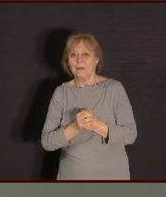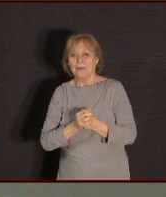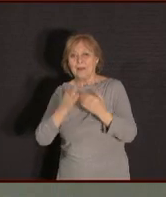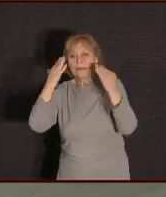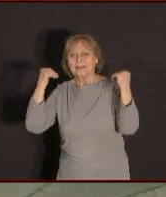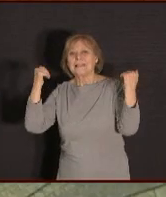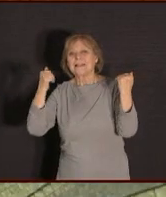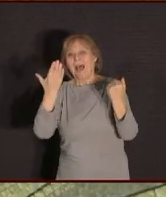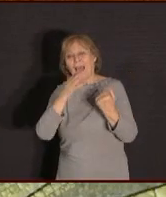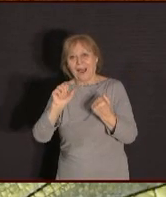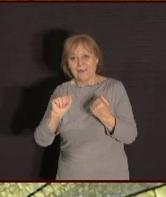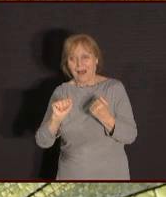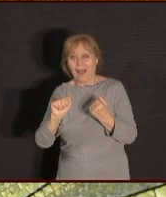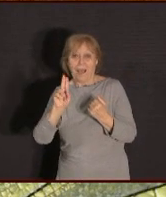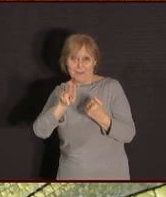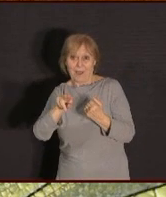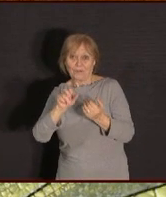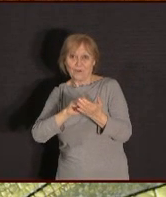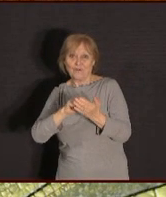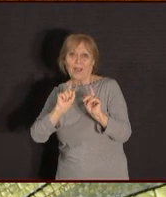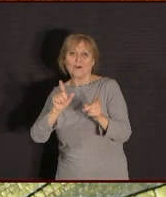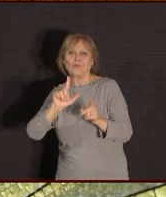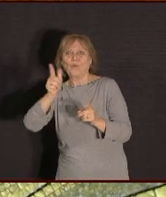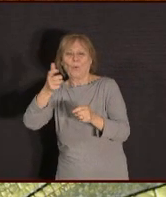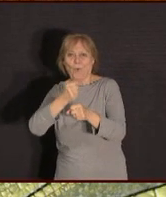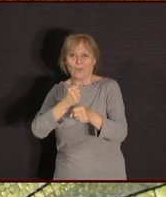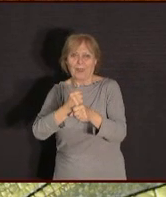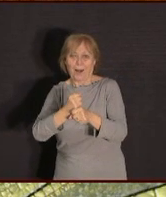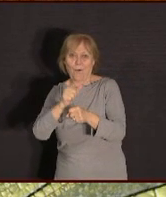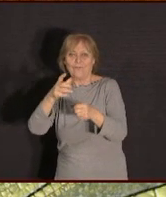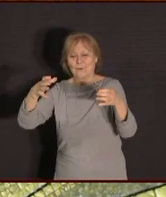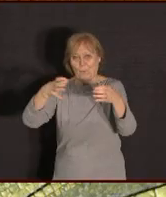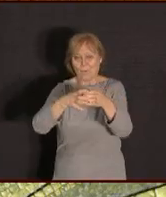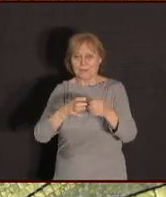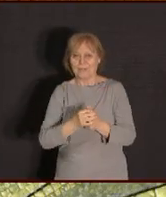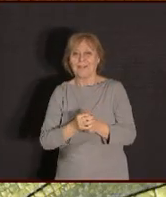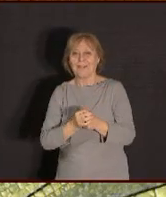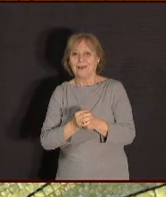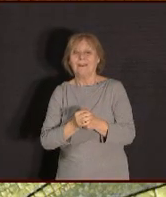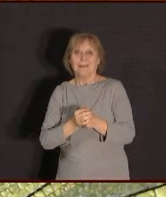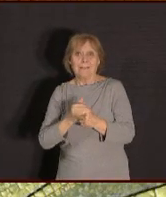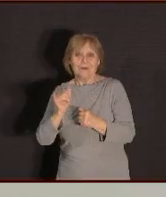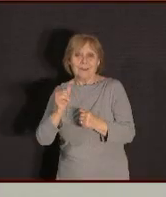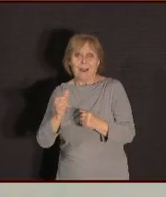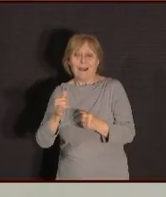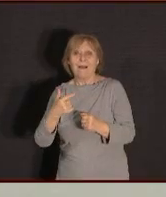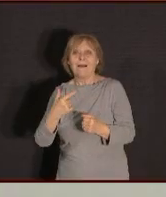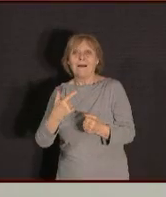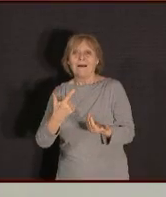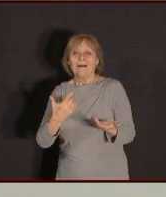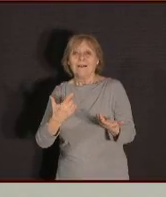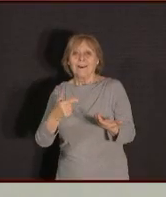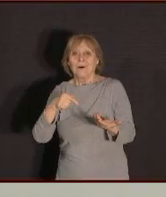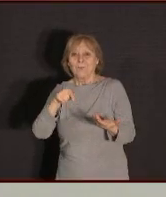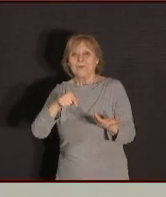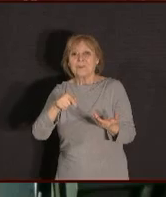Sestra Helena, imate še kakšno drugo poslanstvo v skupnosti? Ja, tukaj sem